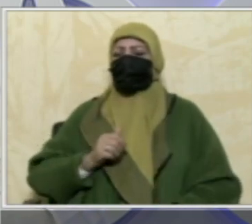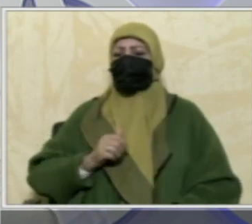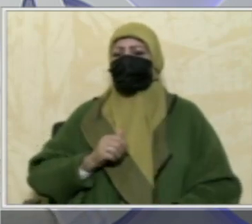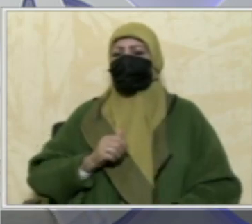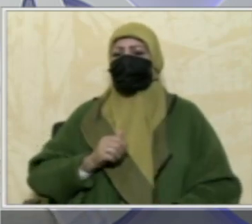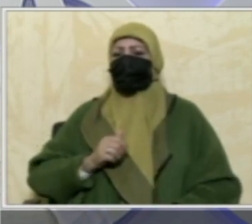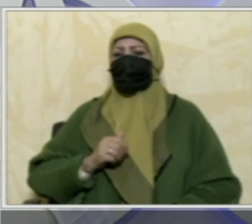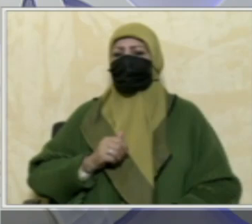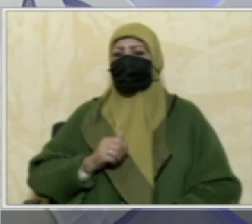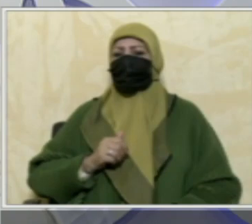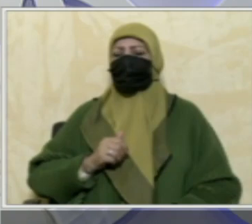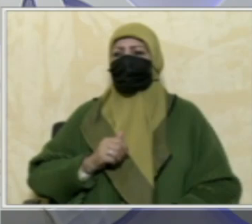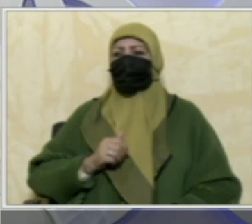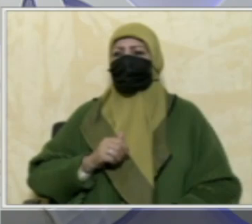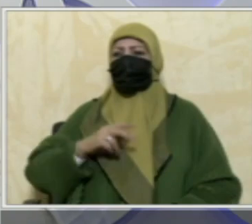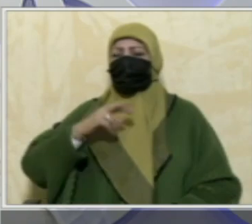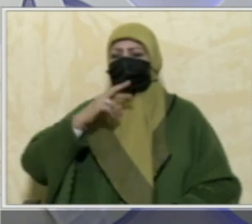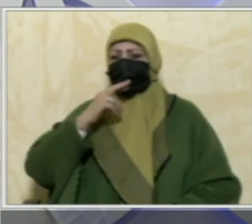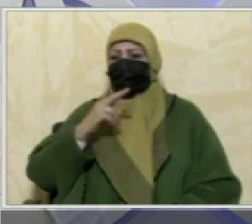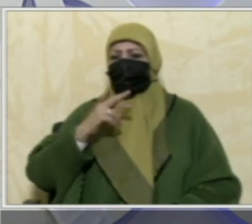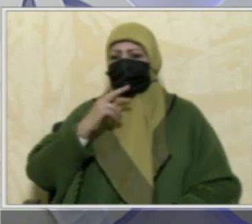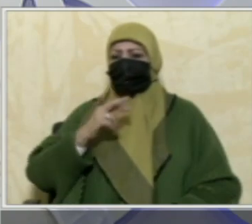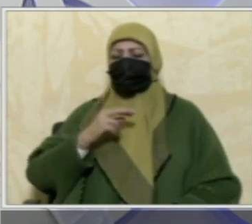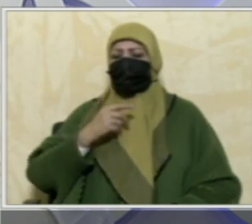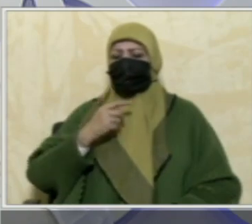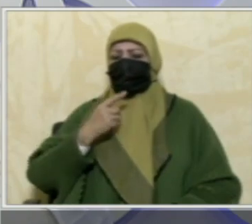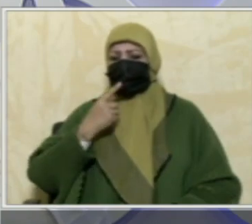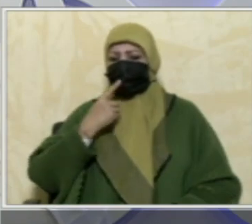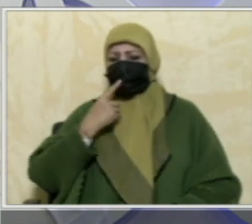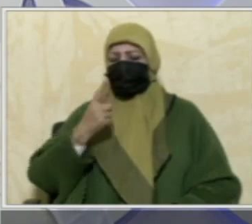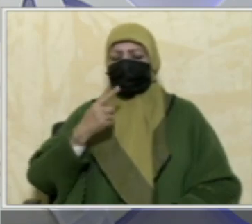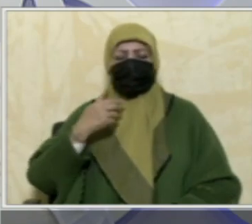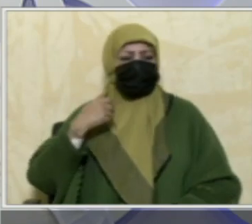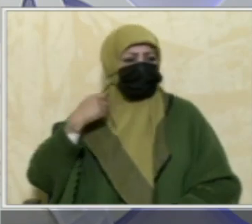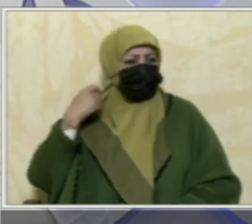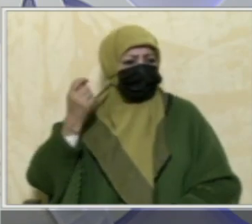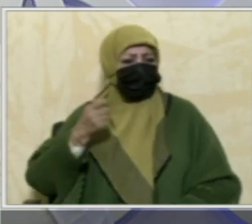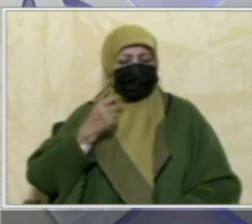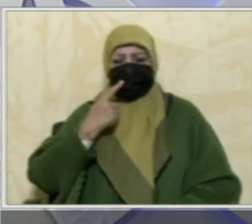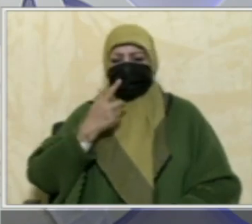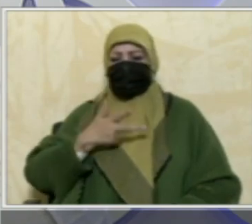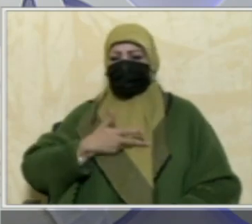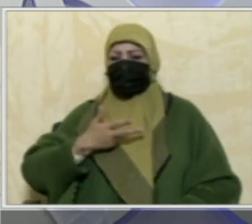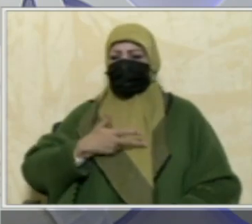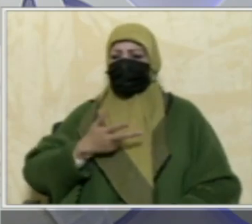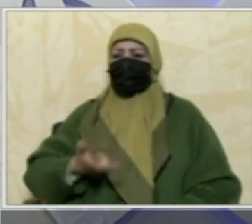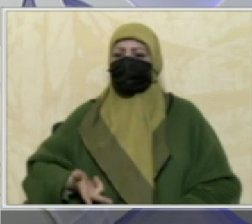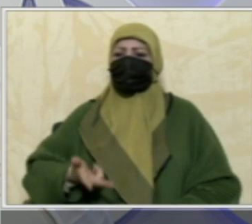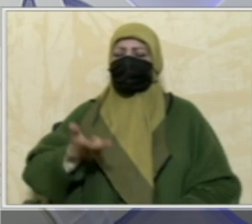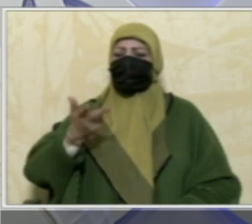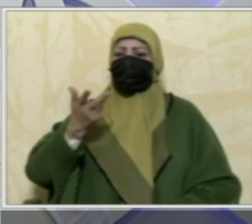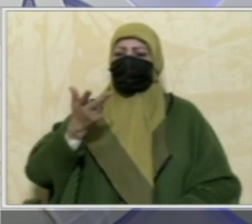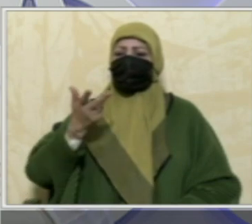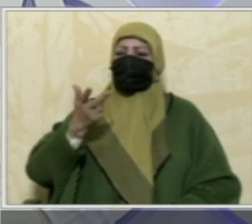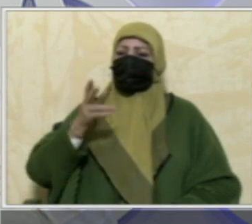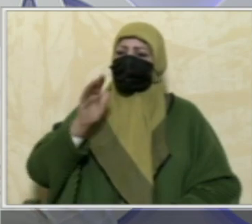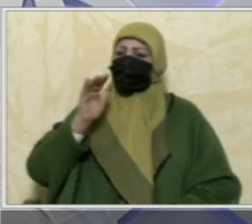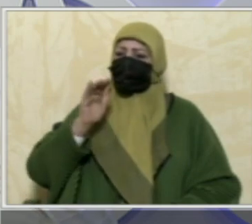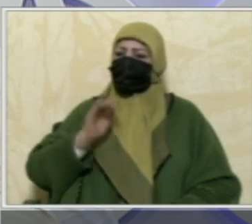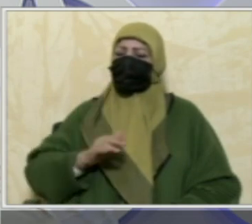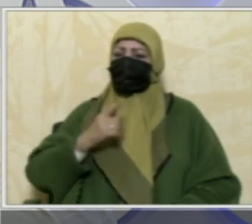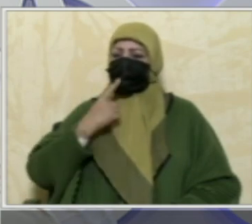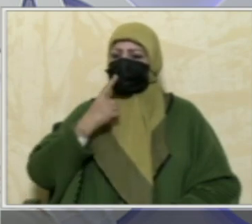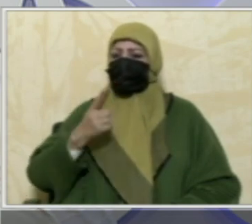السن في الاضاحي يتكلم على الخرفان على الضان الضان مشهور المذهب المالكي سنه